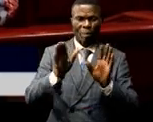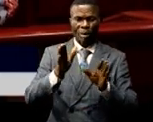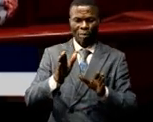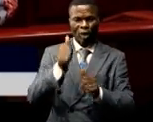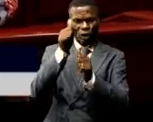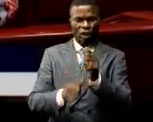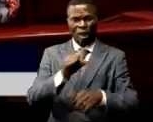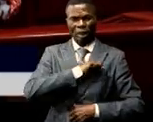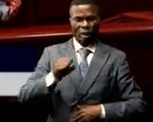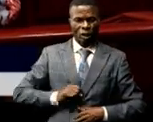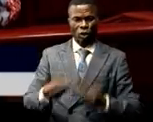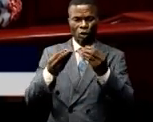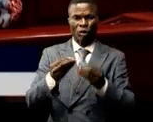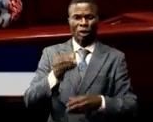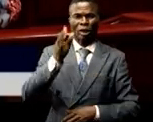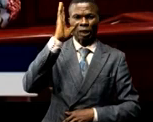francs congolais de